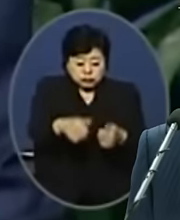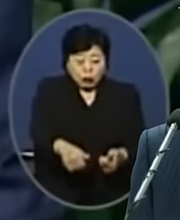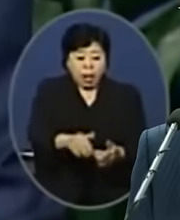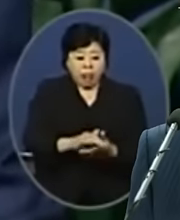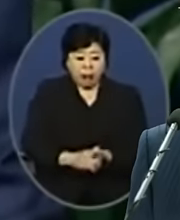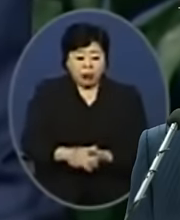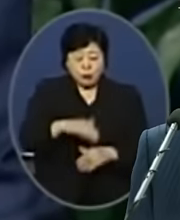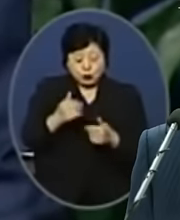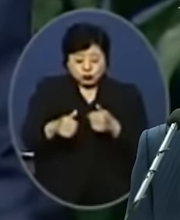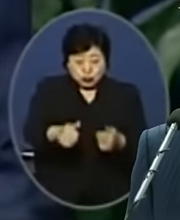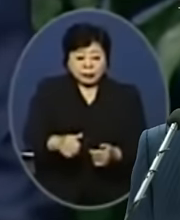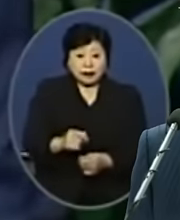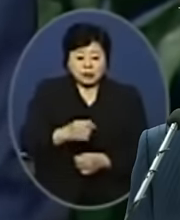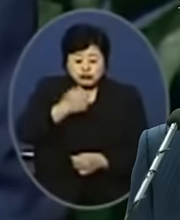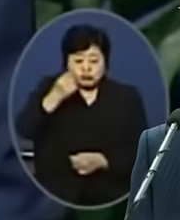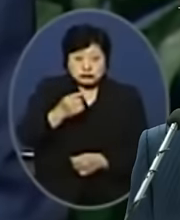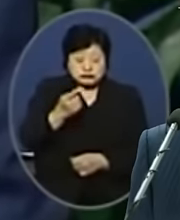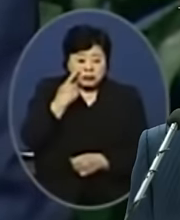합디다.